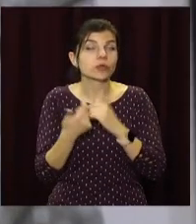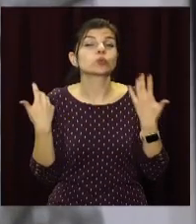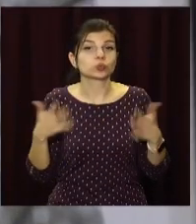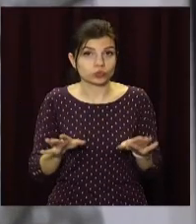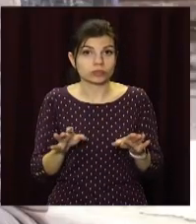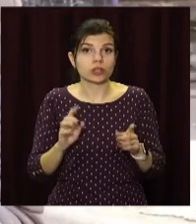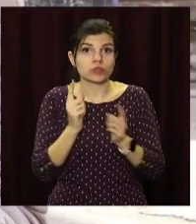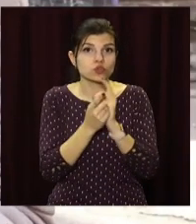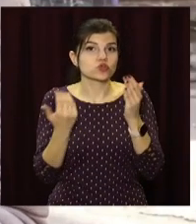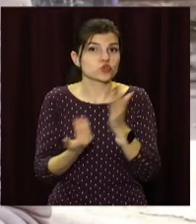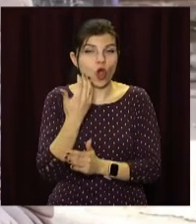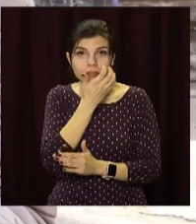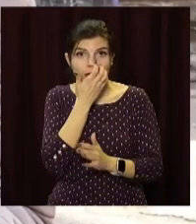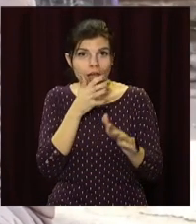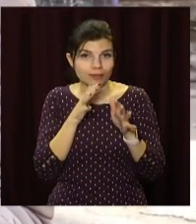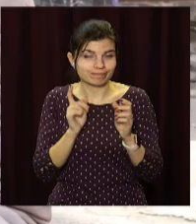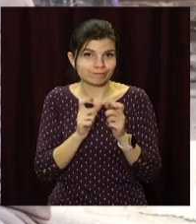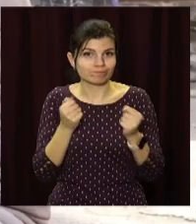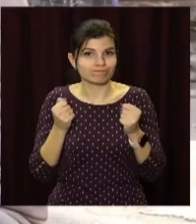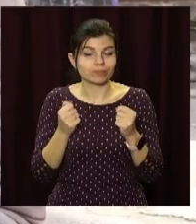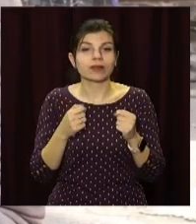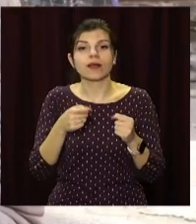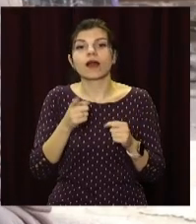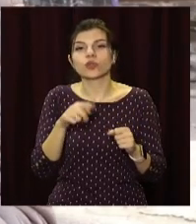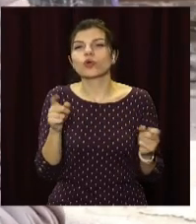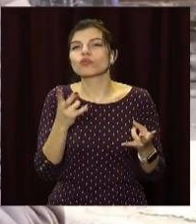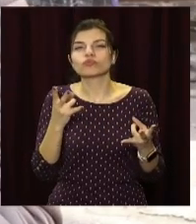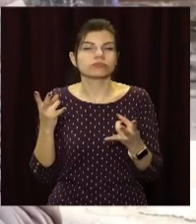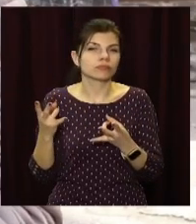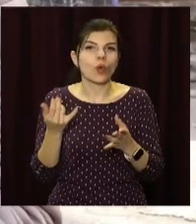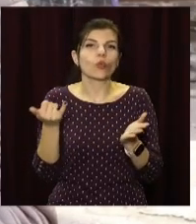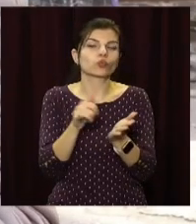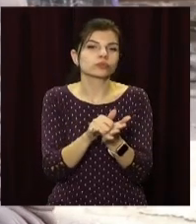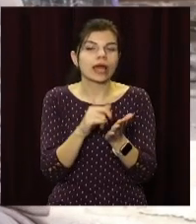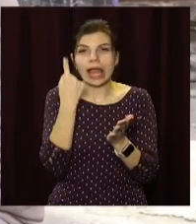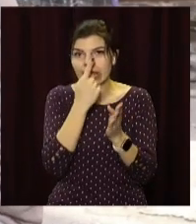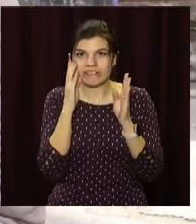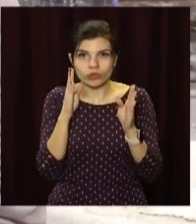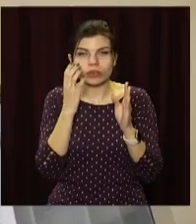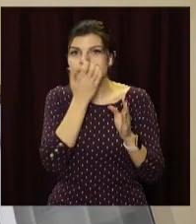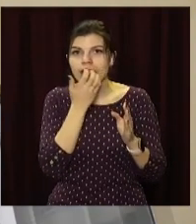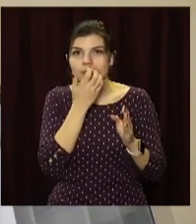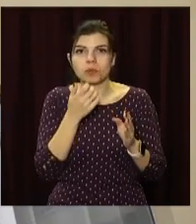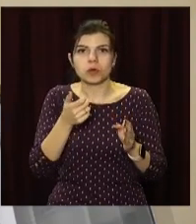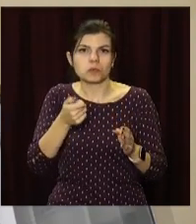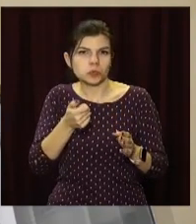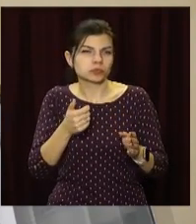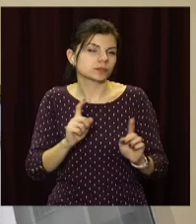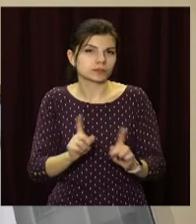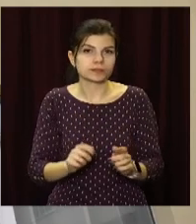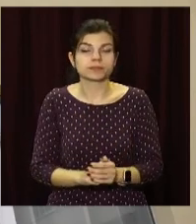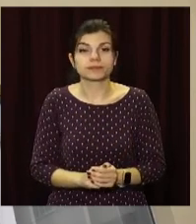також впроваджені інженерні такі технології, встановлено індивідуальний тепловий пункт. Змінився внешній